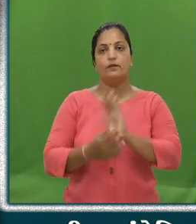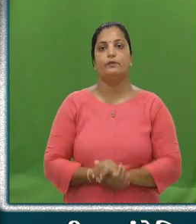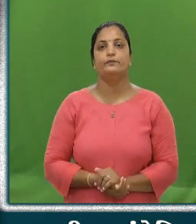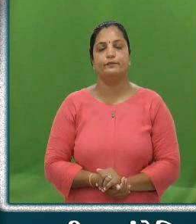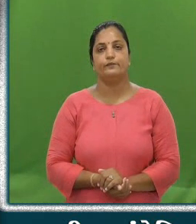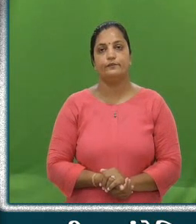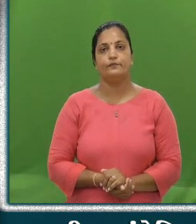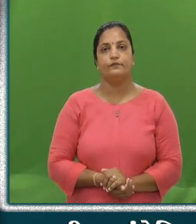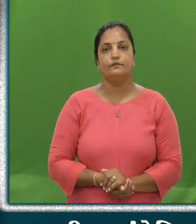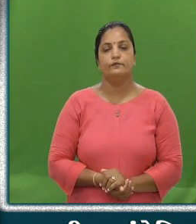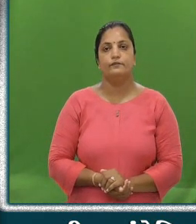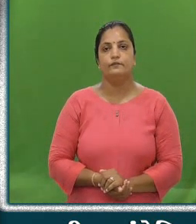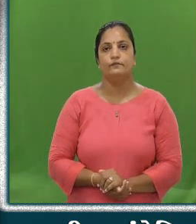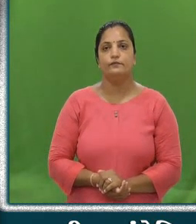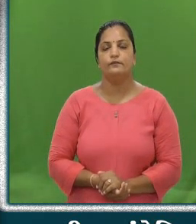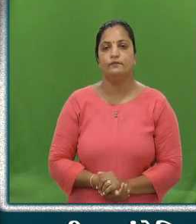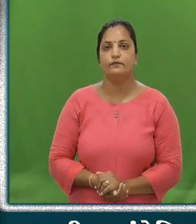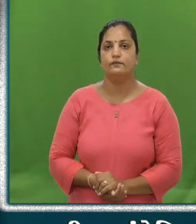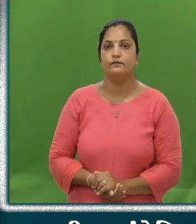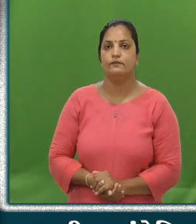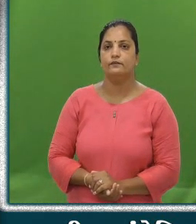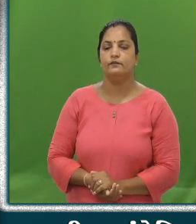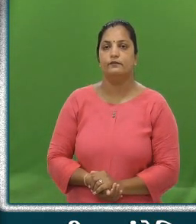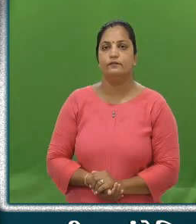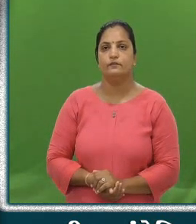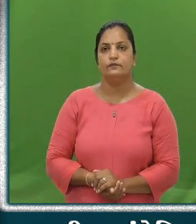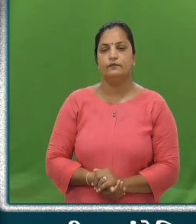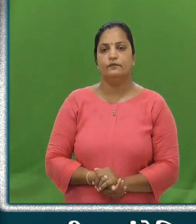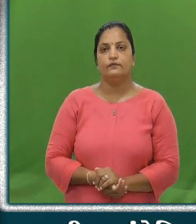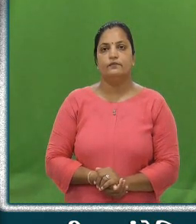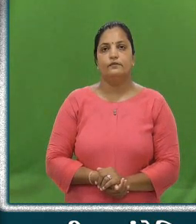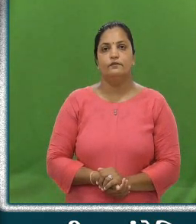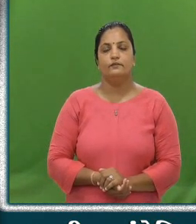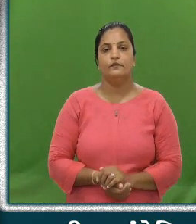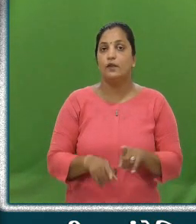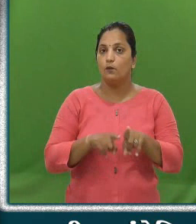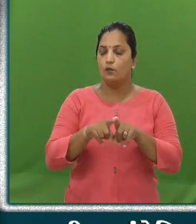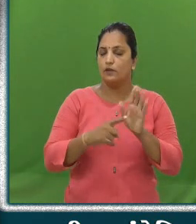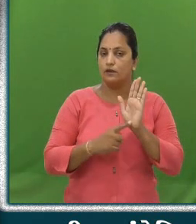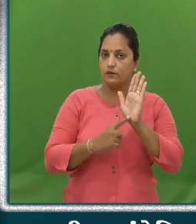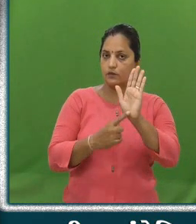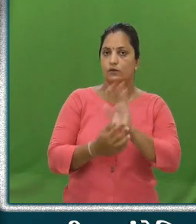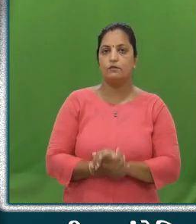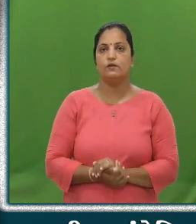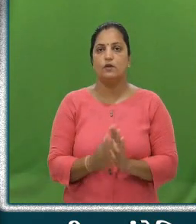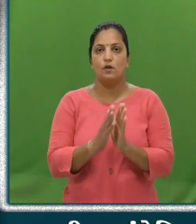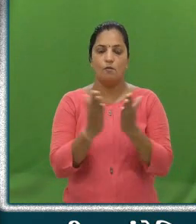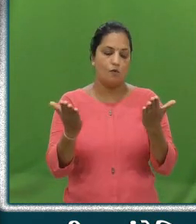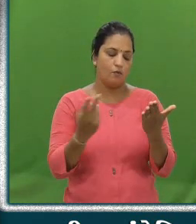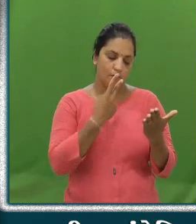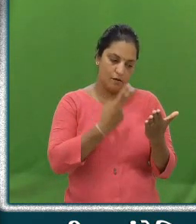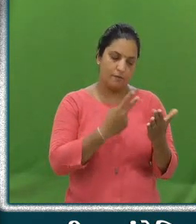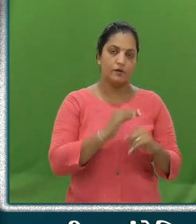આવે કે આપણે જે આ ઘટના જોવા મળતી હોય છે એનું ઉદાહરણ, એક દ્રષ્ટાંત આપણે બતાવ્યું